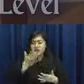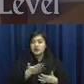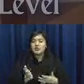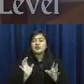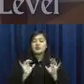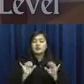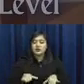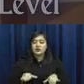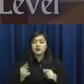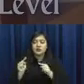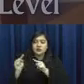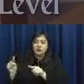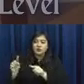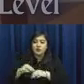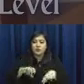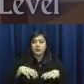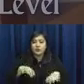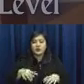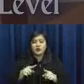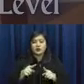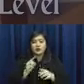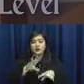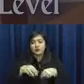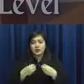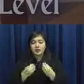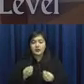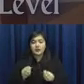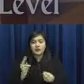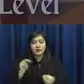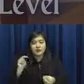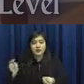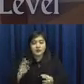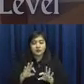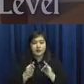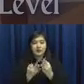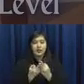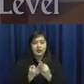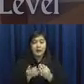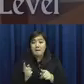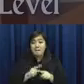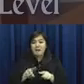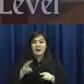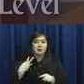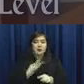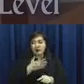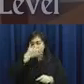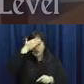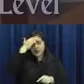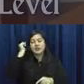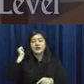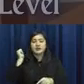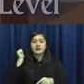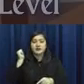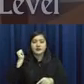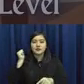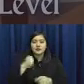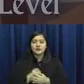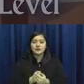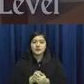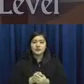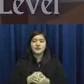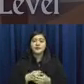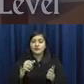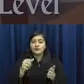sa trabaho para lang matustusan ang pangangailangan ng ating pamilya. Pero nakakalimutan na nga talaga natin na